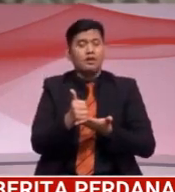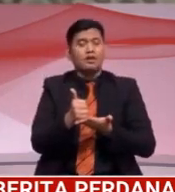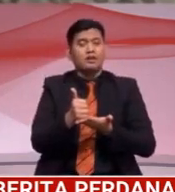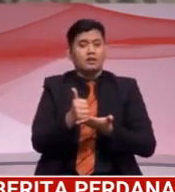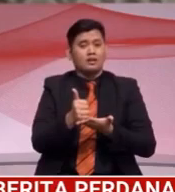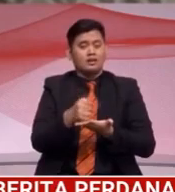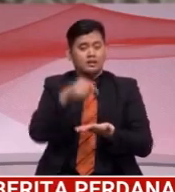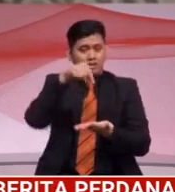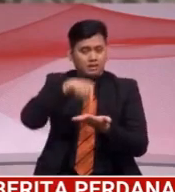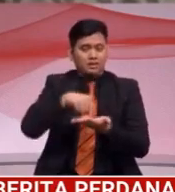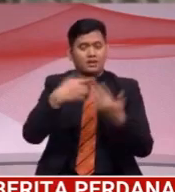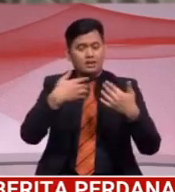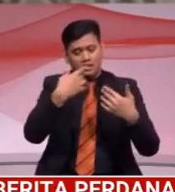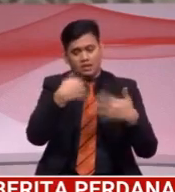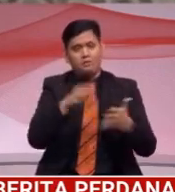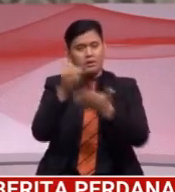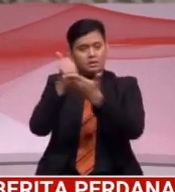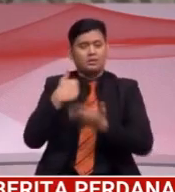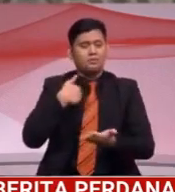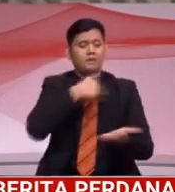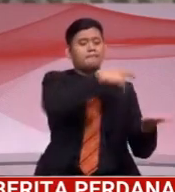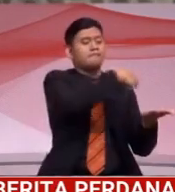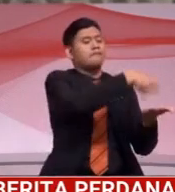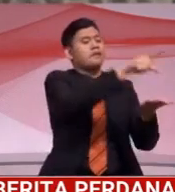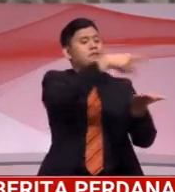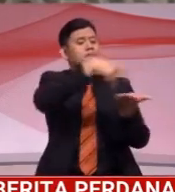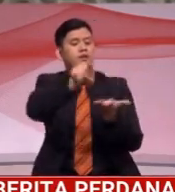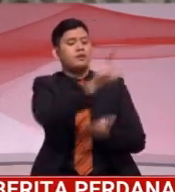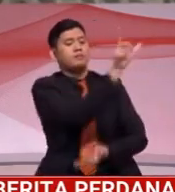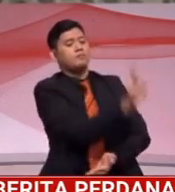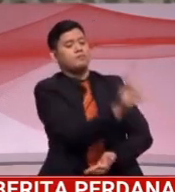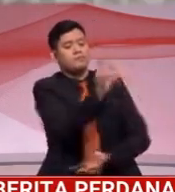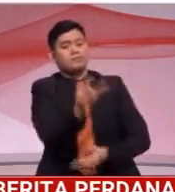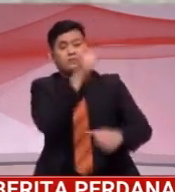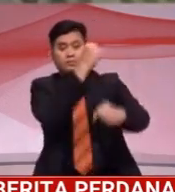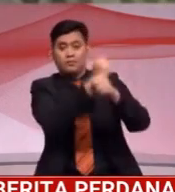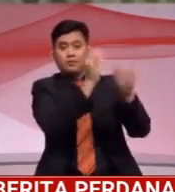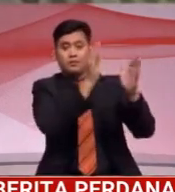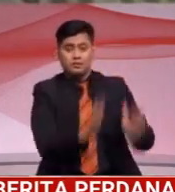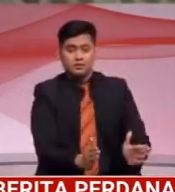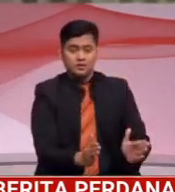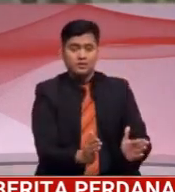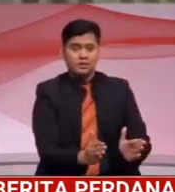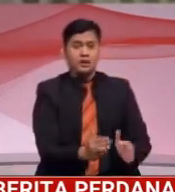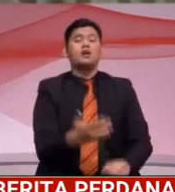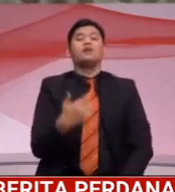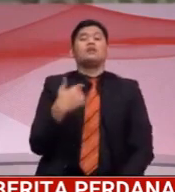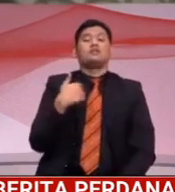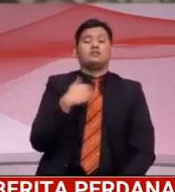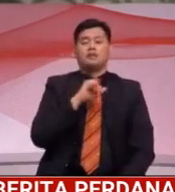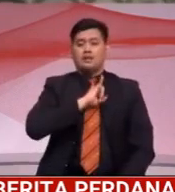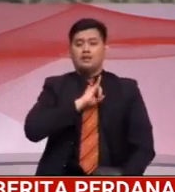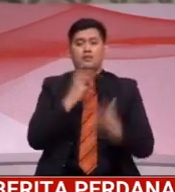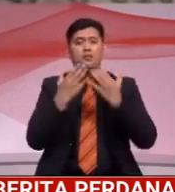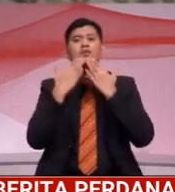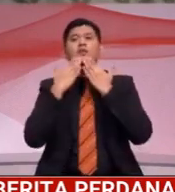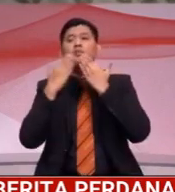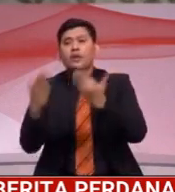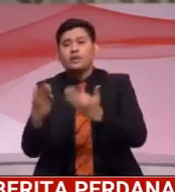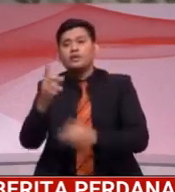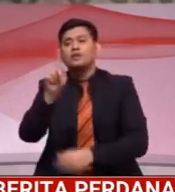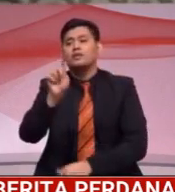membayar gaji pekerja kami pada masa yang terdesak itu. Saya nak berterima kasih kepada Tekun